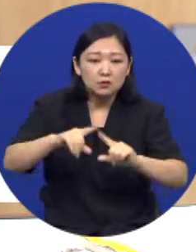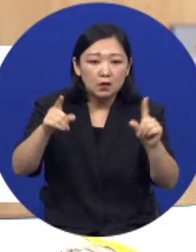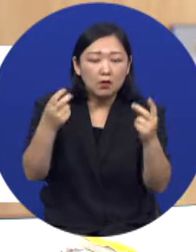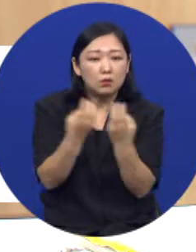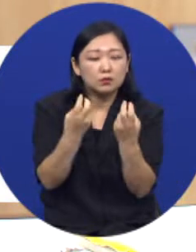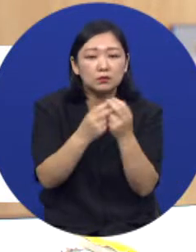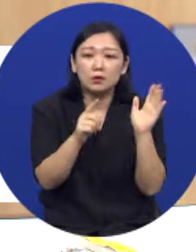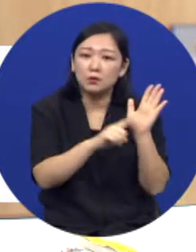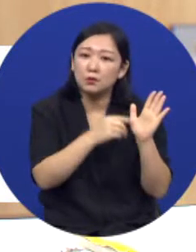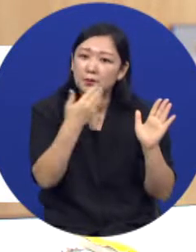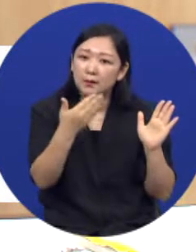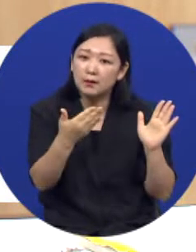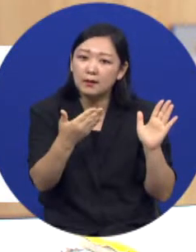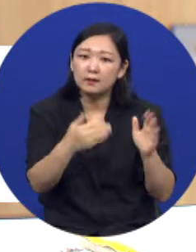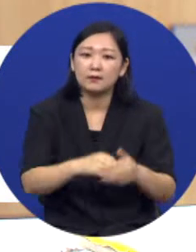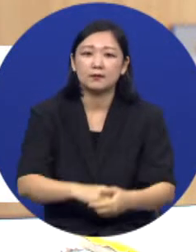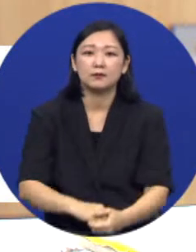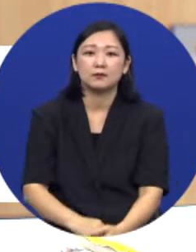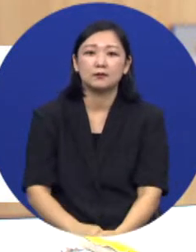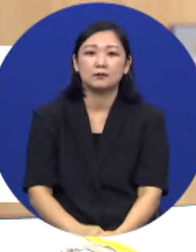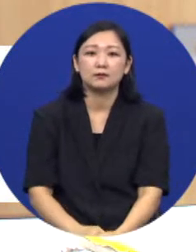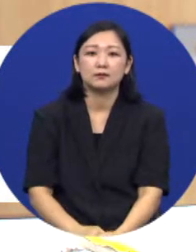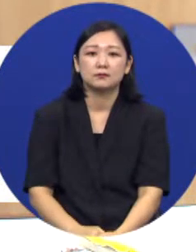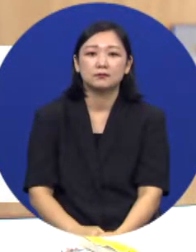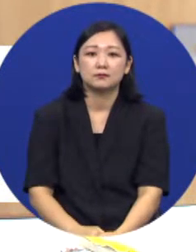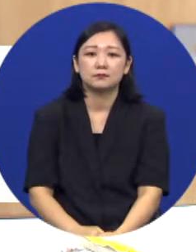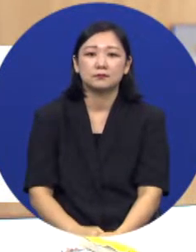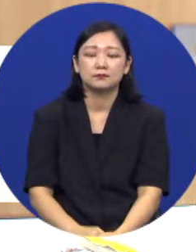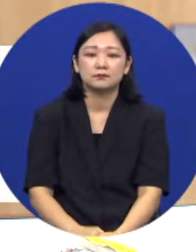이렇게 공고를 낼수 있습니까?